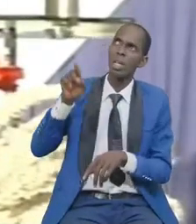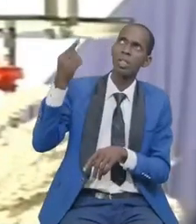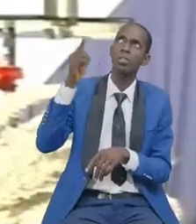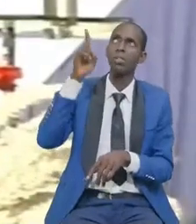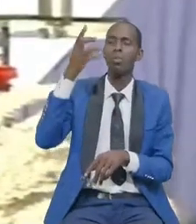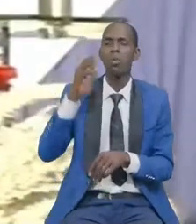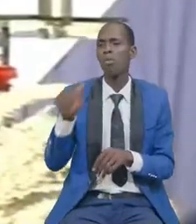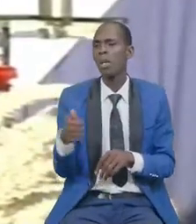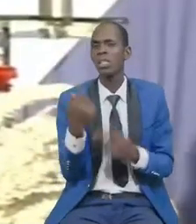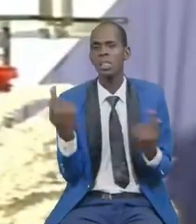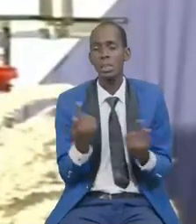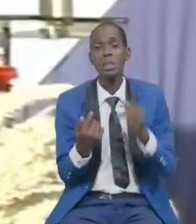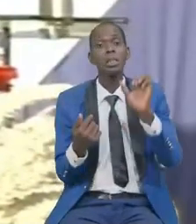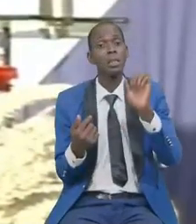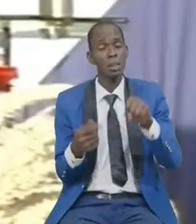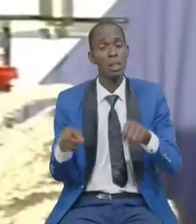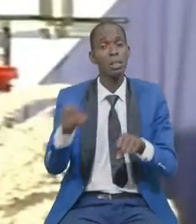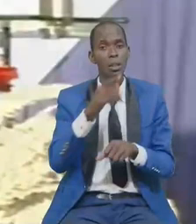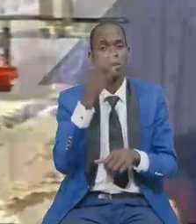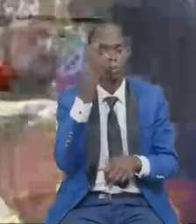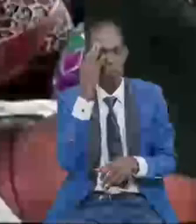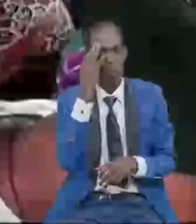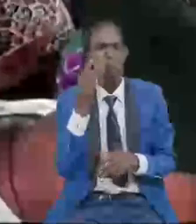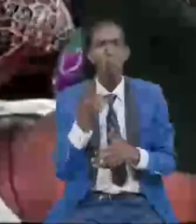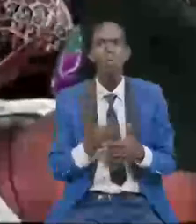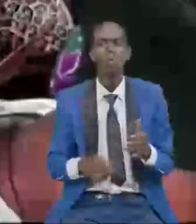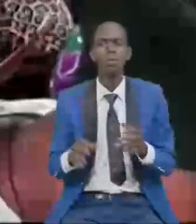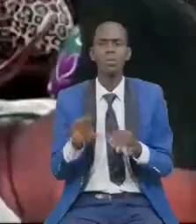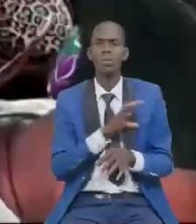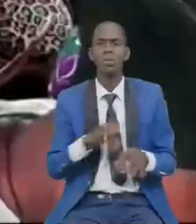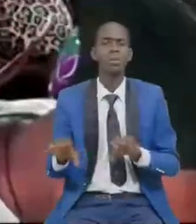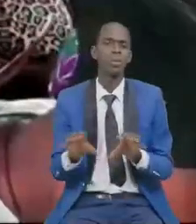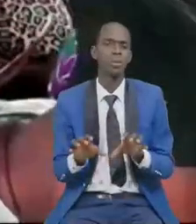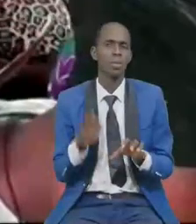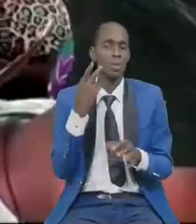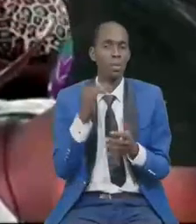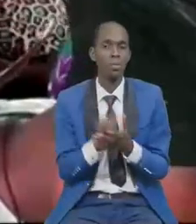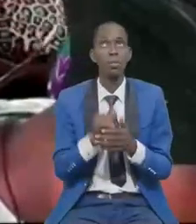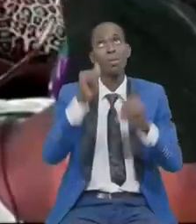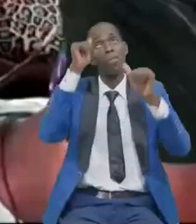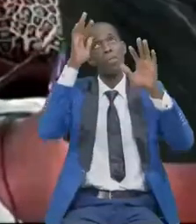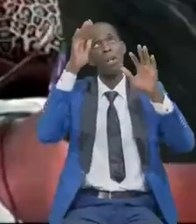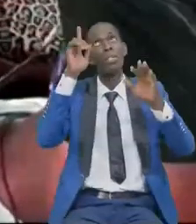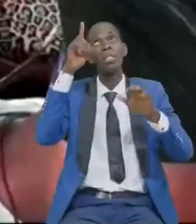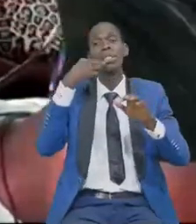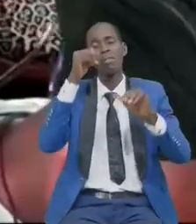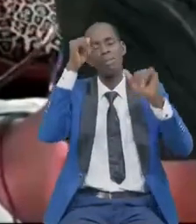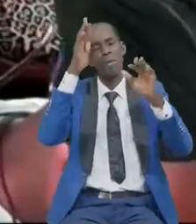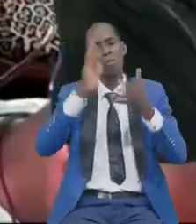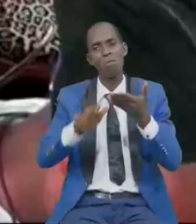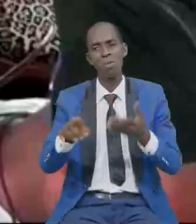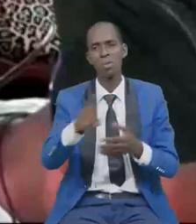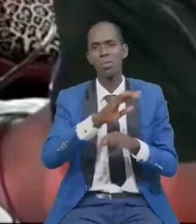Mais qu'est-ce que Jésus veut dire par « Père, pardonne-leur, car ils ne savent ce qu'ils font ». Ils ne savaient